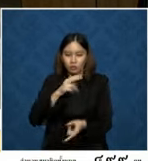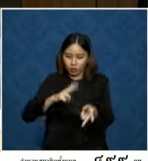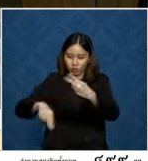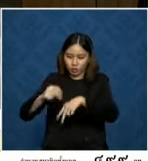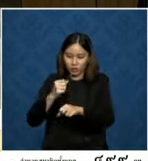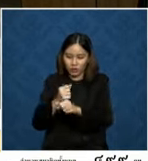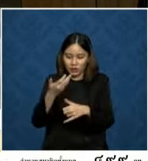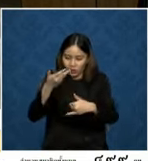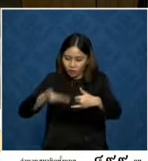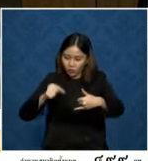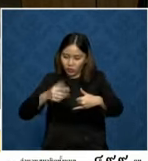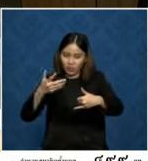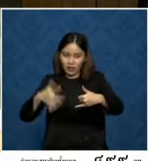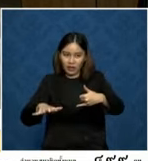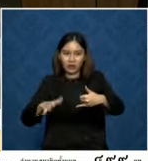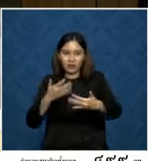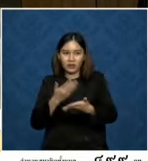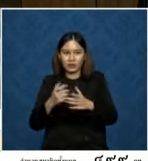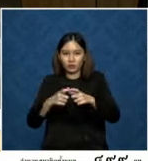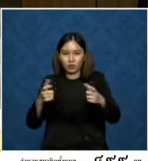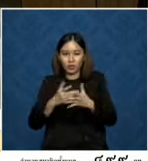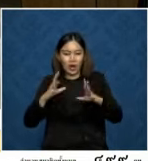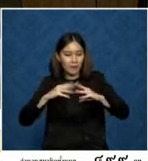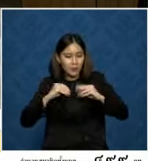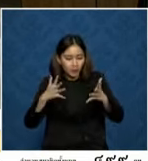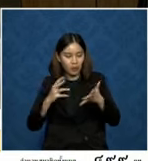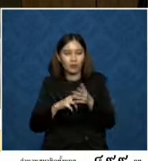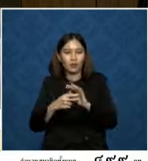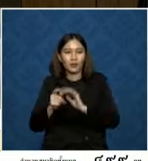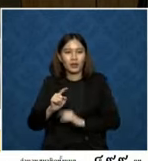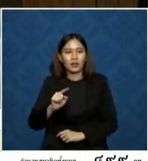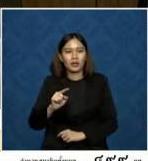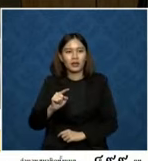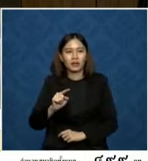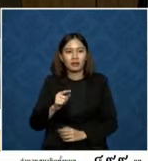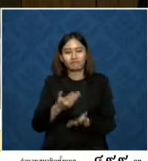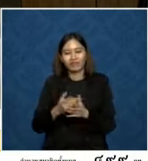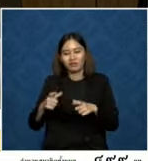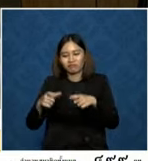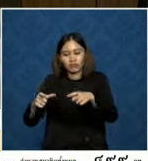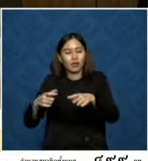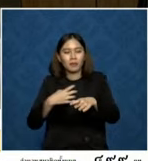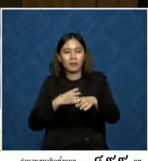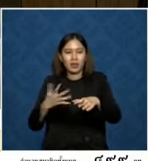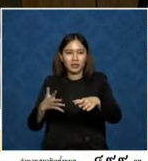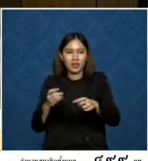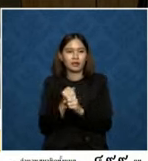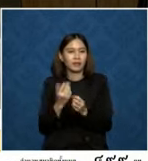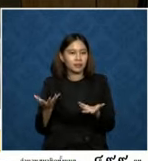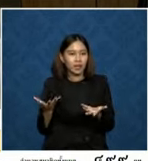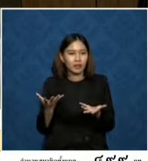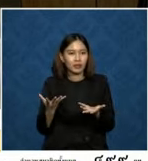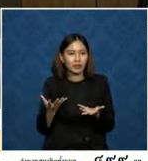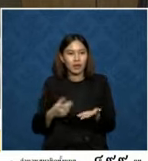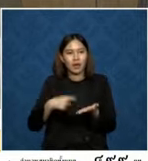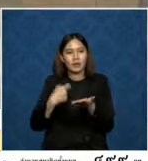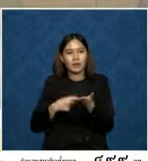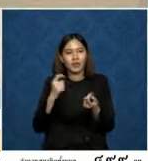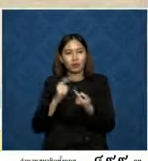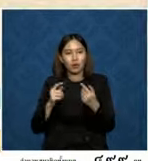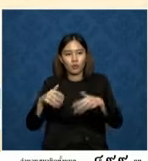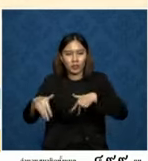คนนี้นะครับมีการเช็คที่ถูกปฏิเสธการจ่ายเงินมันก็จะทำให้เขาไม่อยากจะรับเช็คอันนั้นนี่คือทำให้หลักประกันในการที่ประชาช